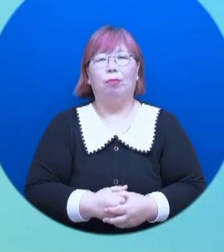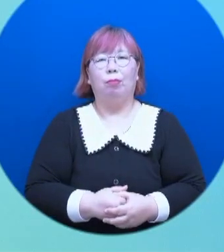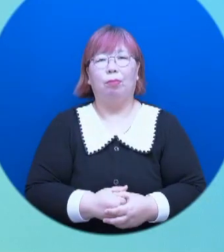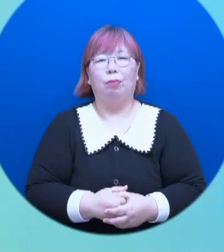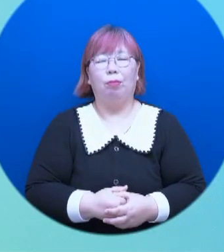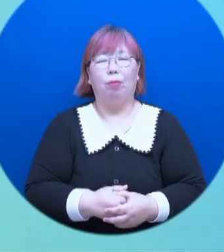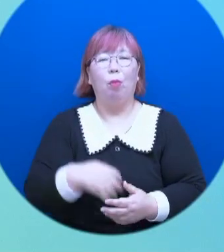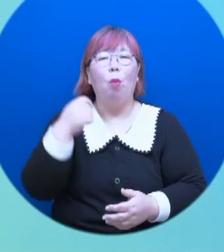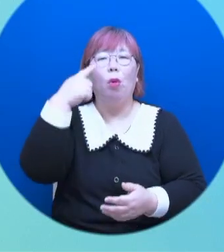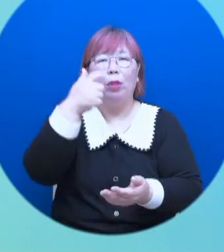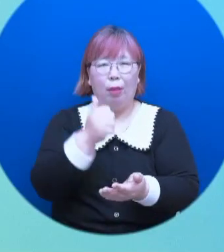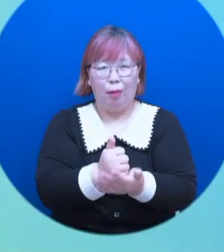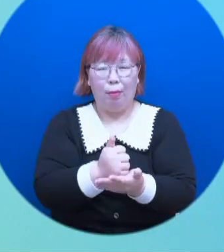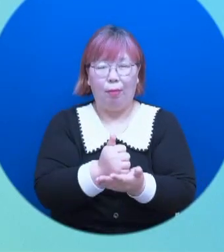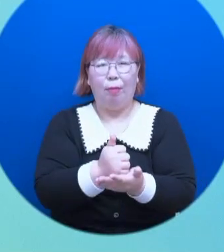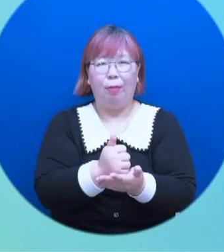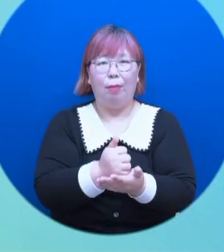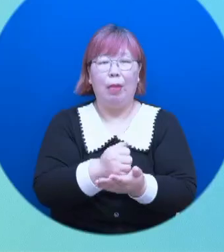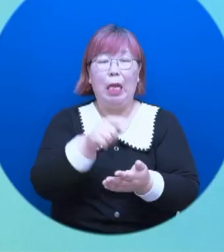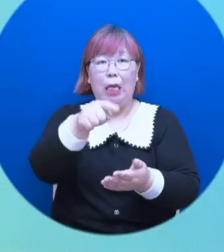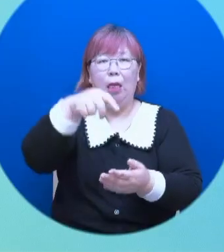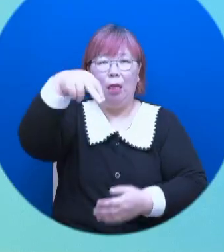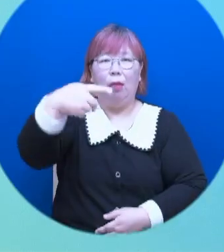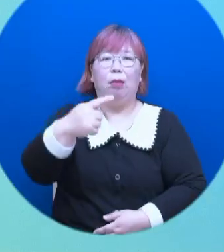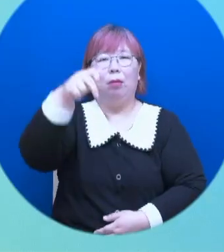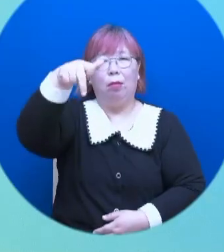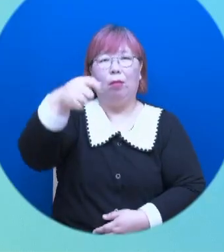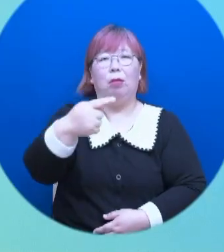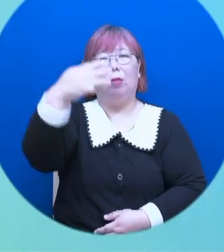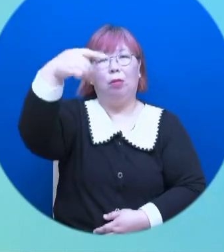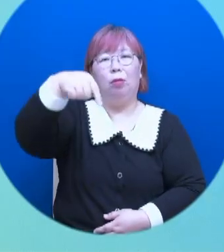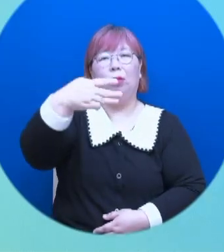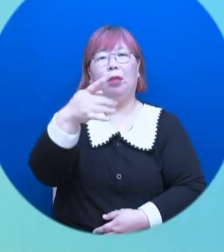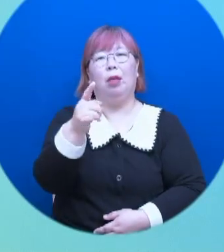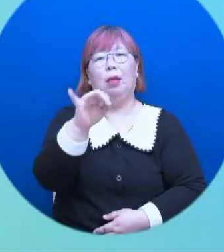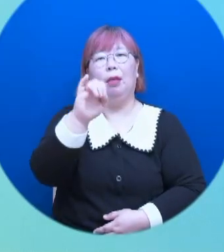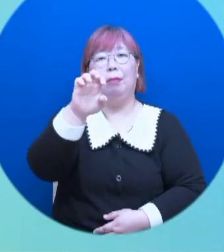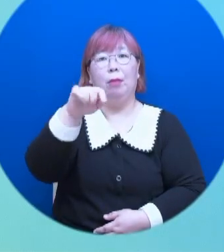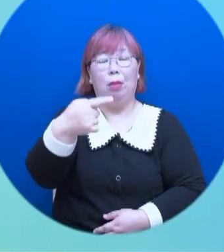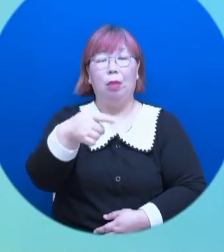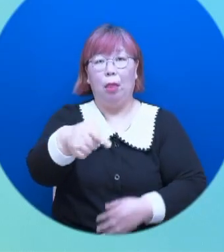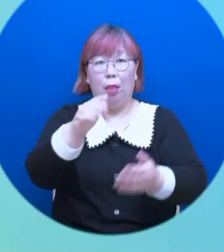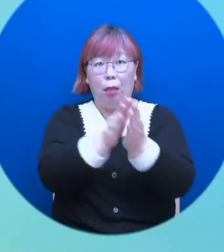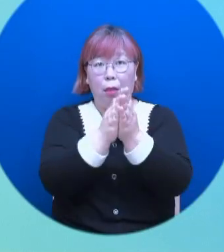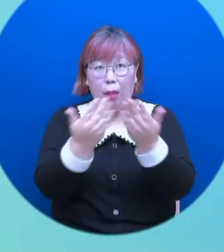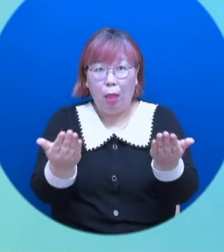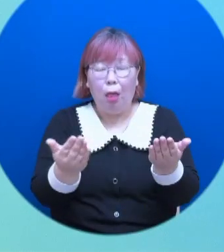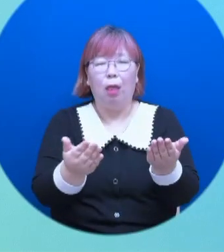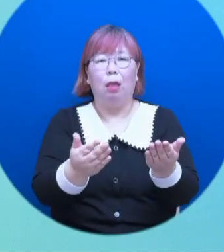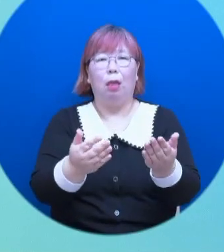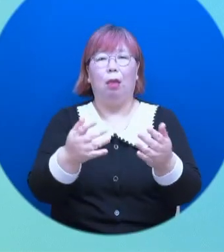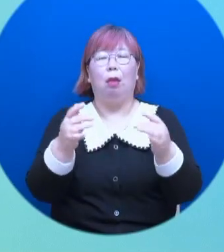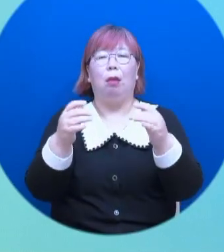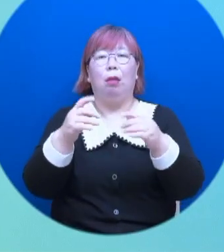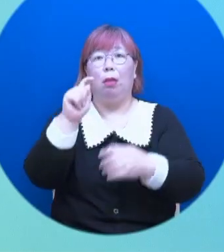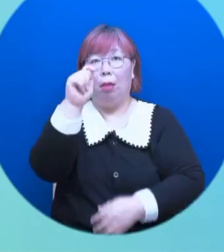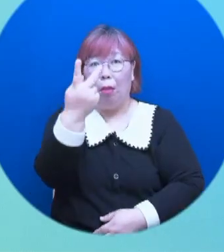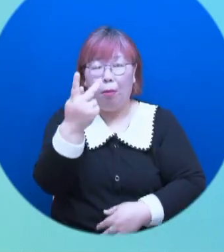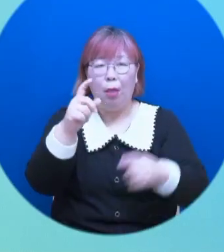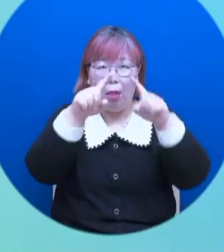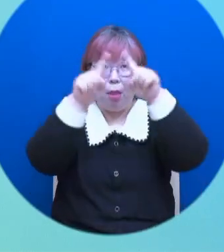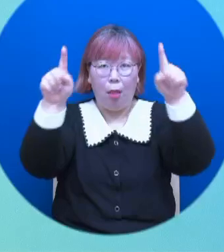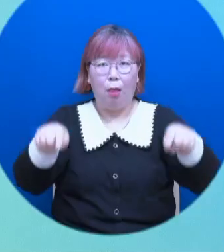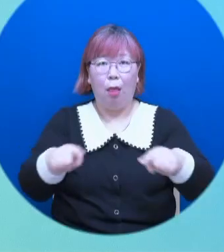말씀합니다. 목사님, 스크류테이프가 매스컴을 탔어요. 그러는 거예요. 뭐지? 하고 사진을